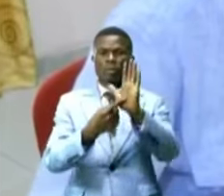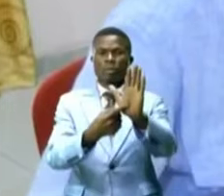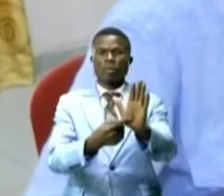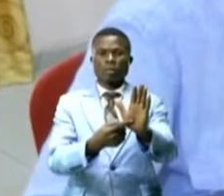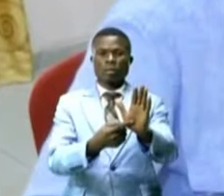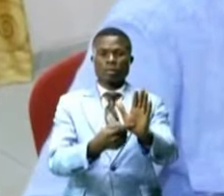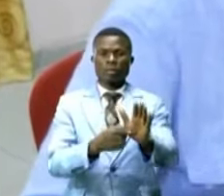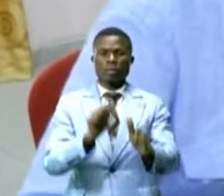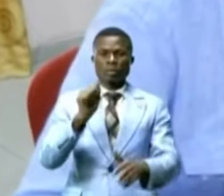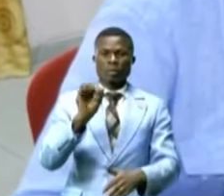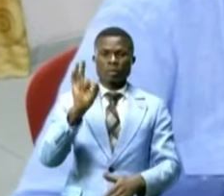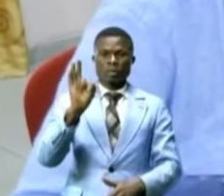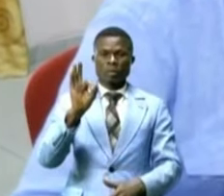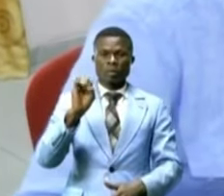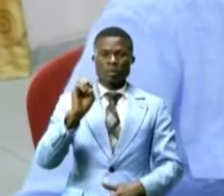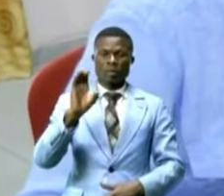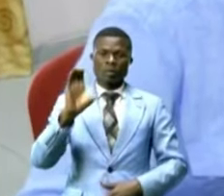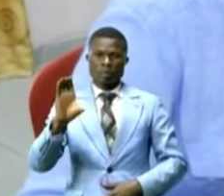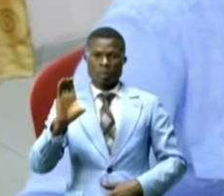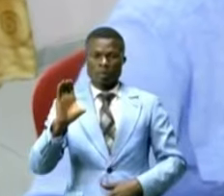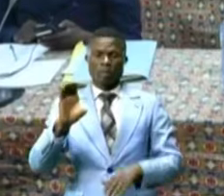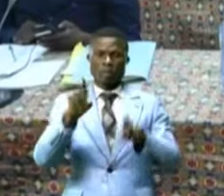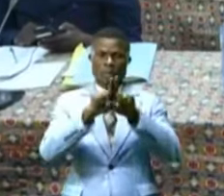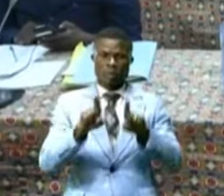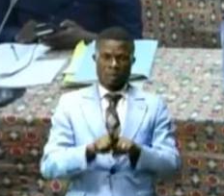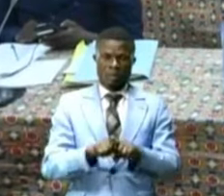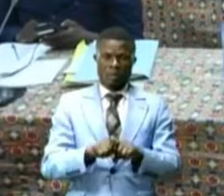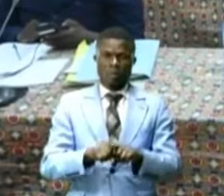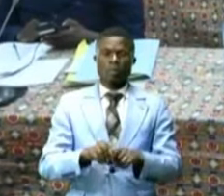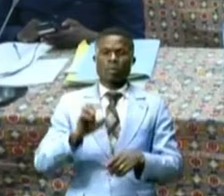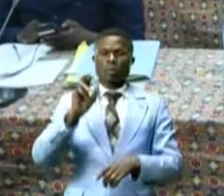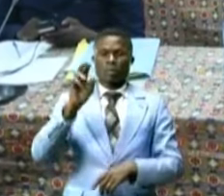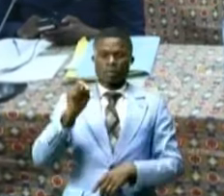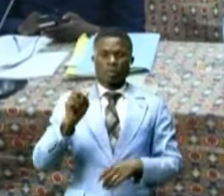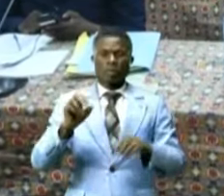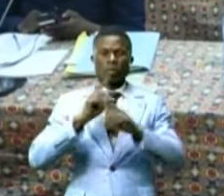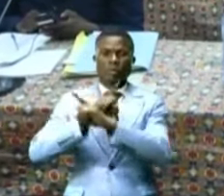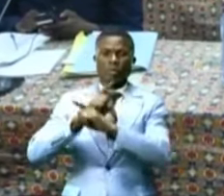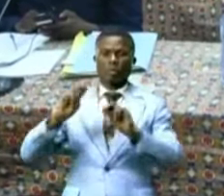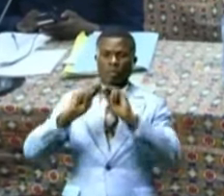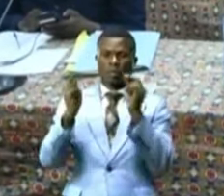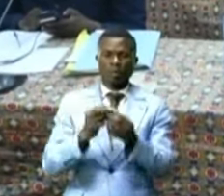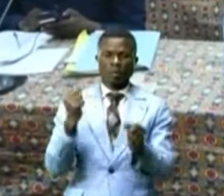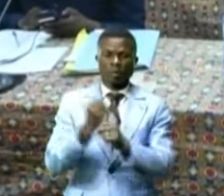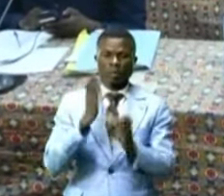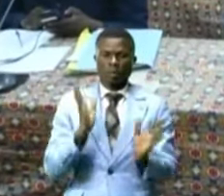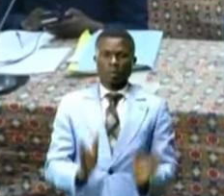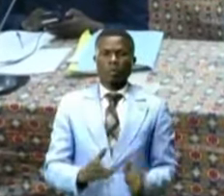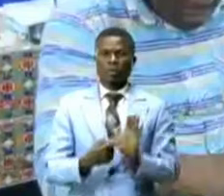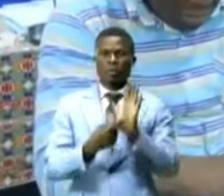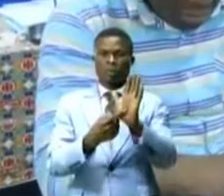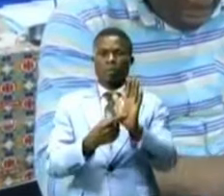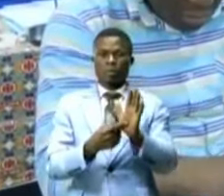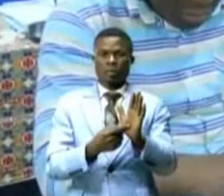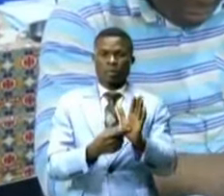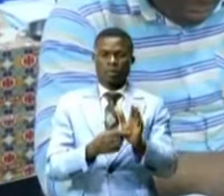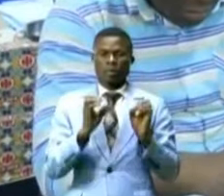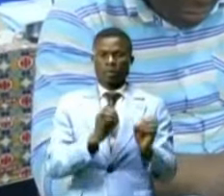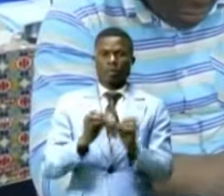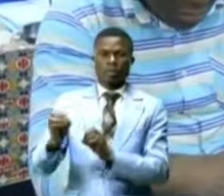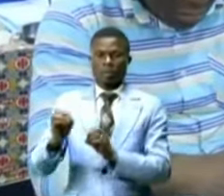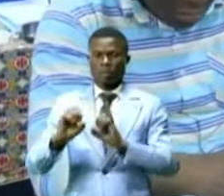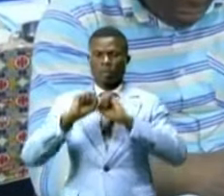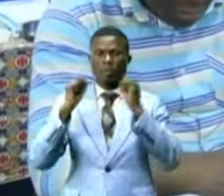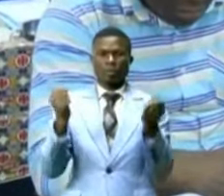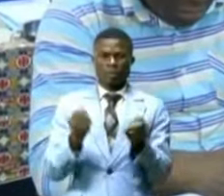la FEC, la COPEMECO et la FENAPEC, et le banc travailleur, représenté par quelques organisations syndicales,